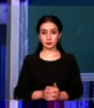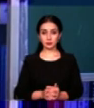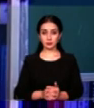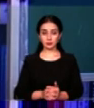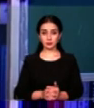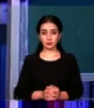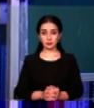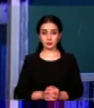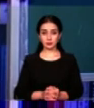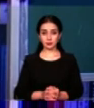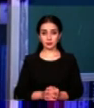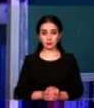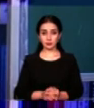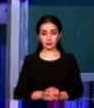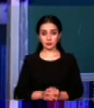Endi